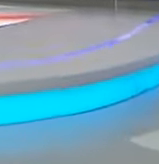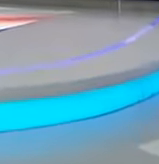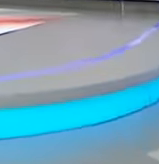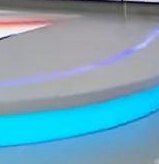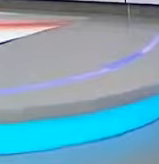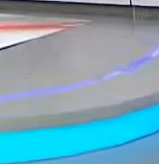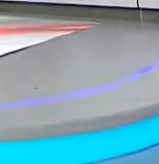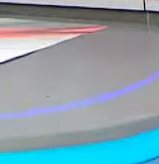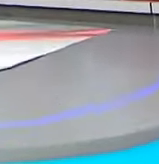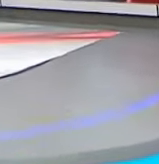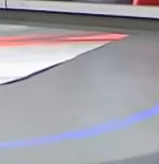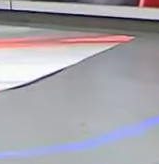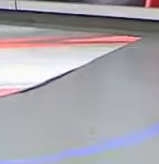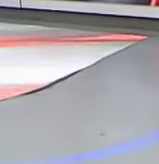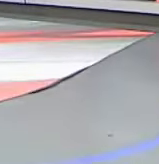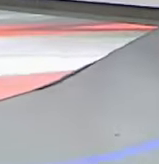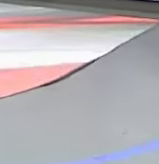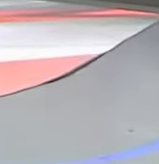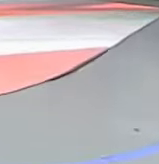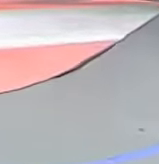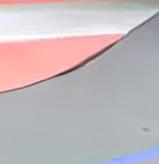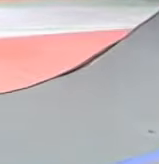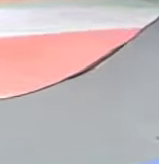sa 24 Oras.